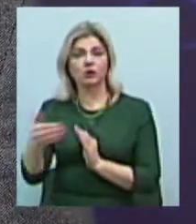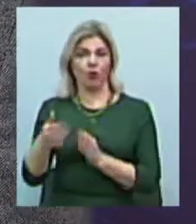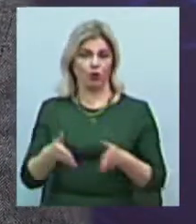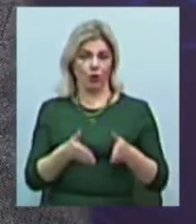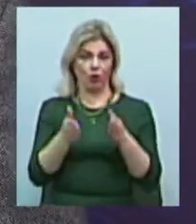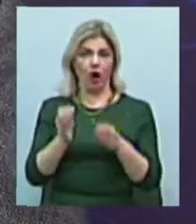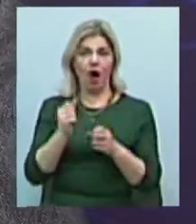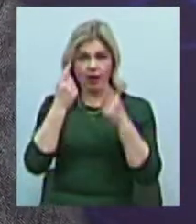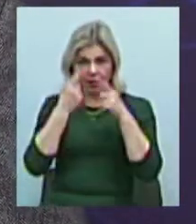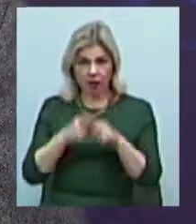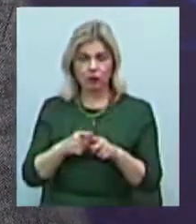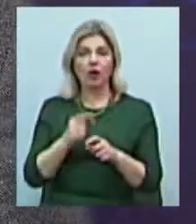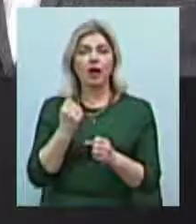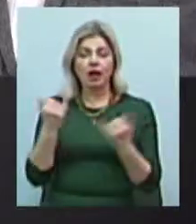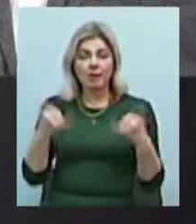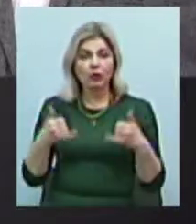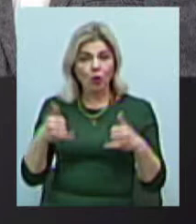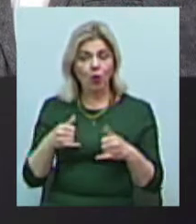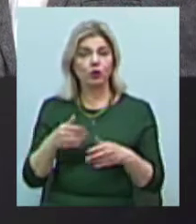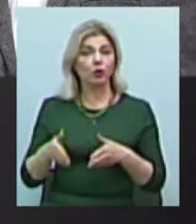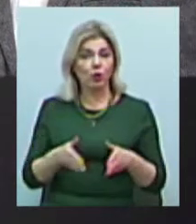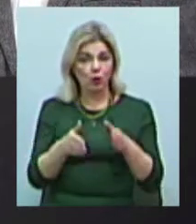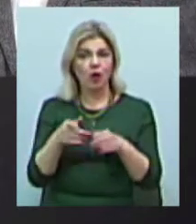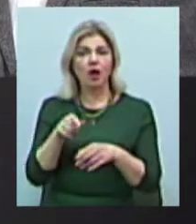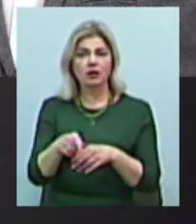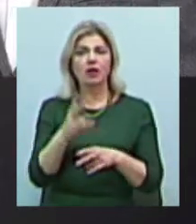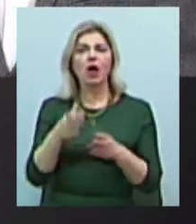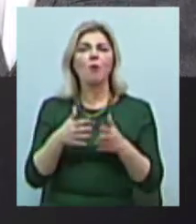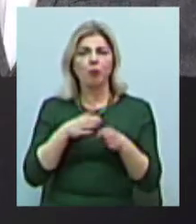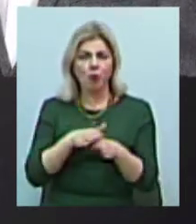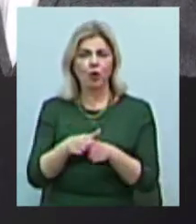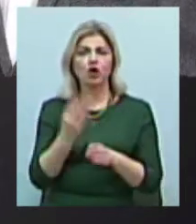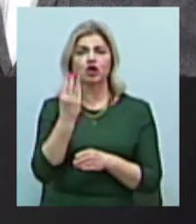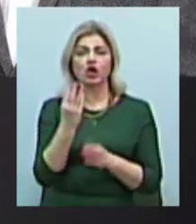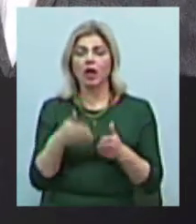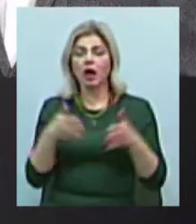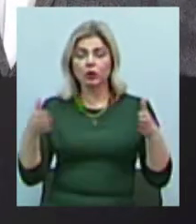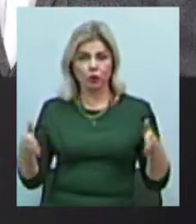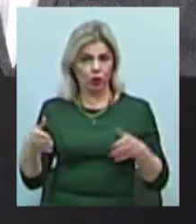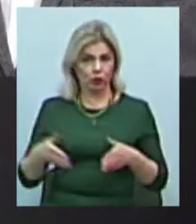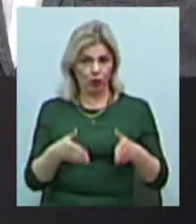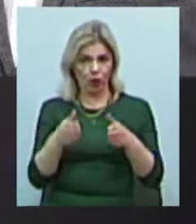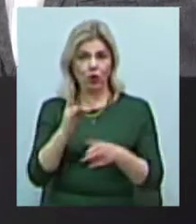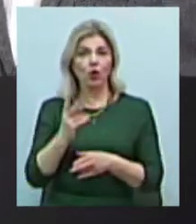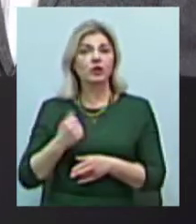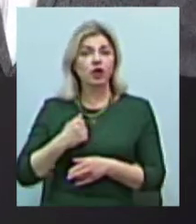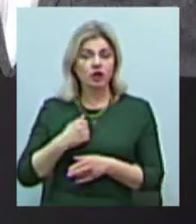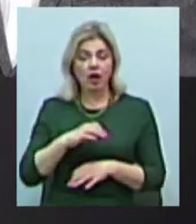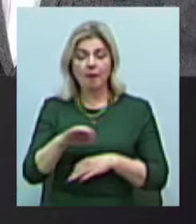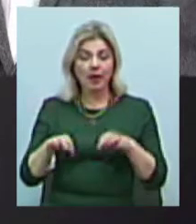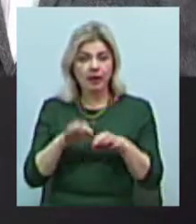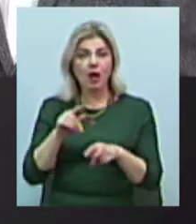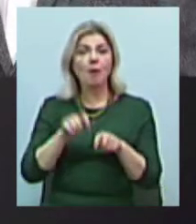технологія вкладання бетону, вона передбачає вкладання її на повну ширину дороги. Але чомусь, на жаль, проєктанти, а потім